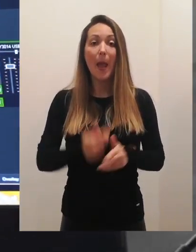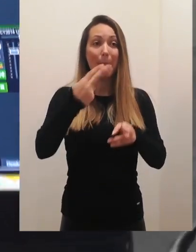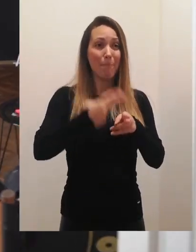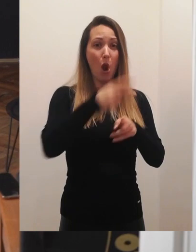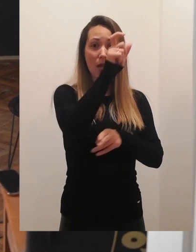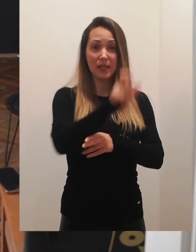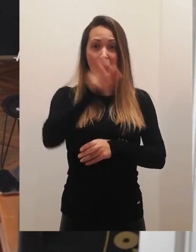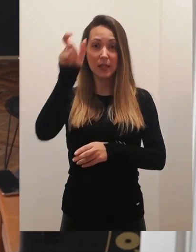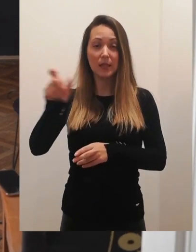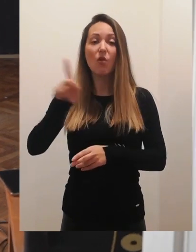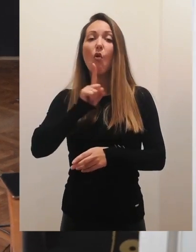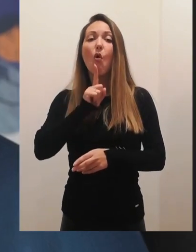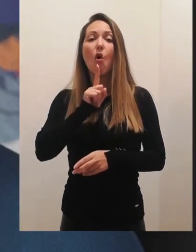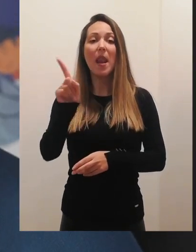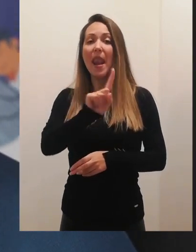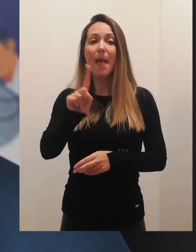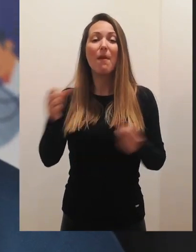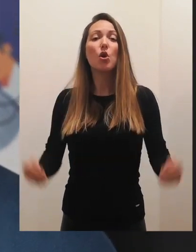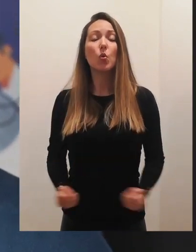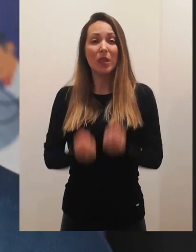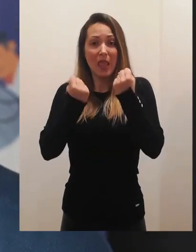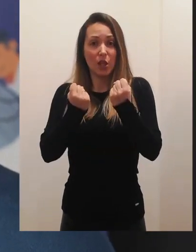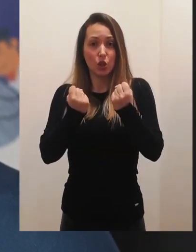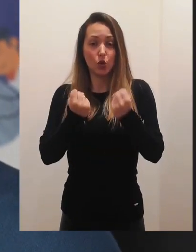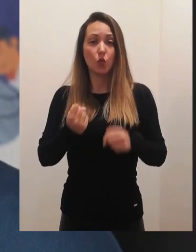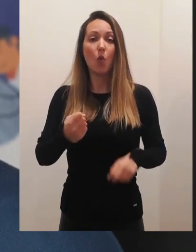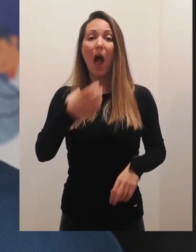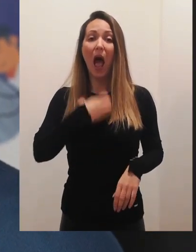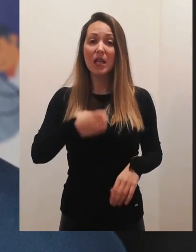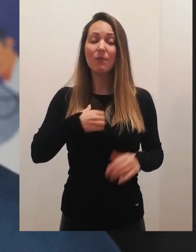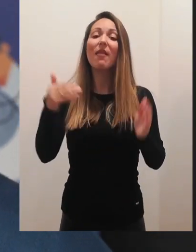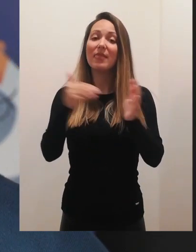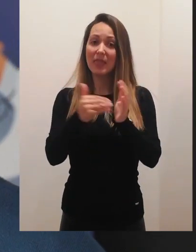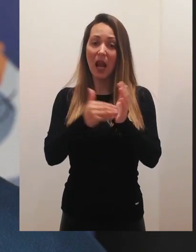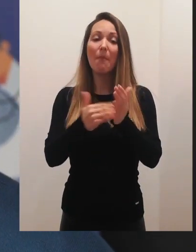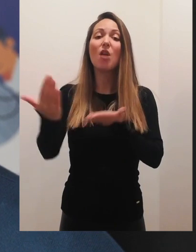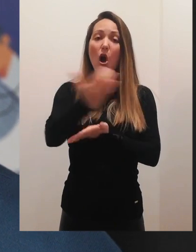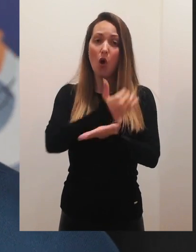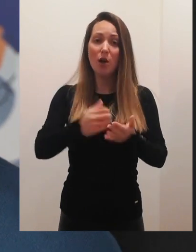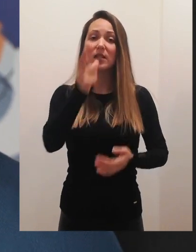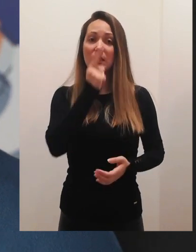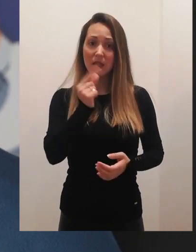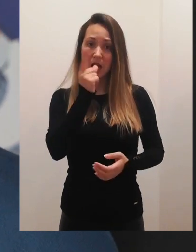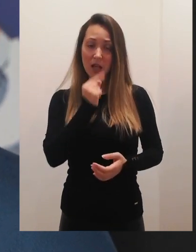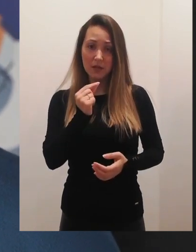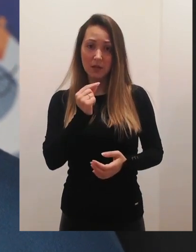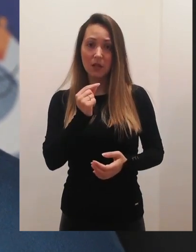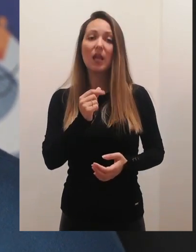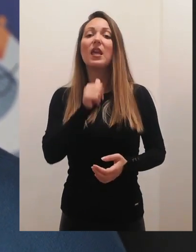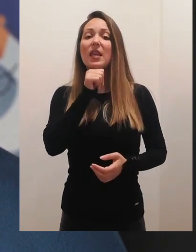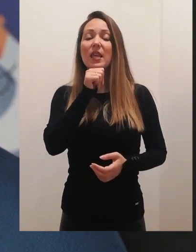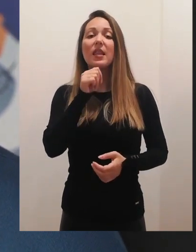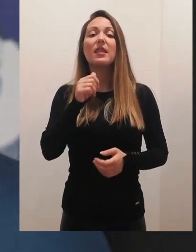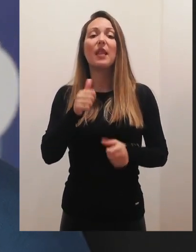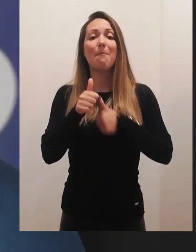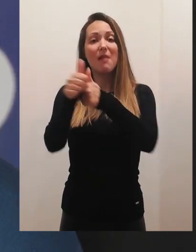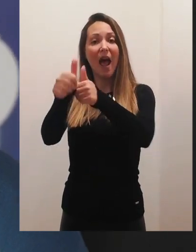Oblaznici koji nemaju tešku formu vaste koji su jako redki, treba dozimaju svoju terapiju da primenjuje preporočene